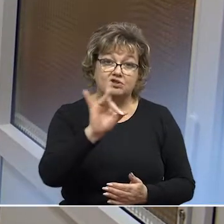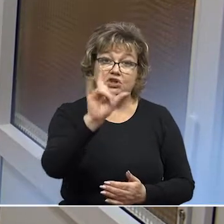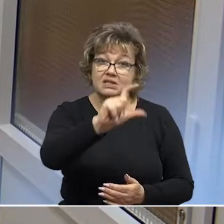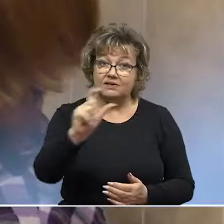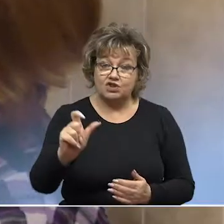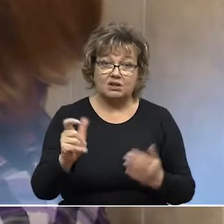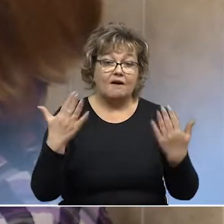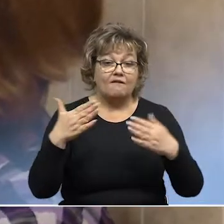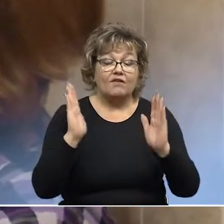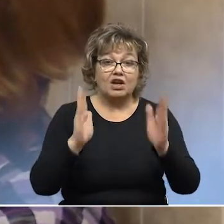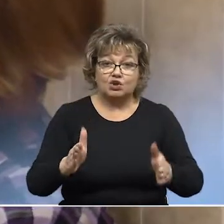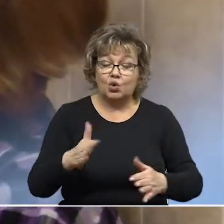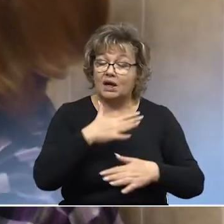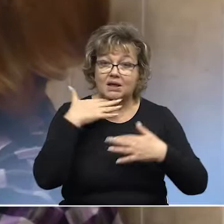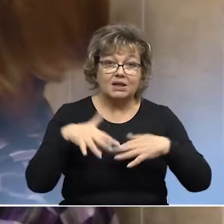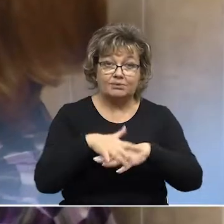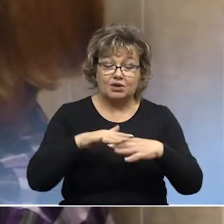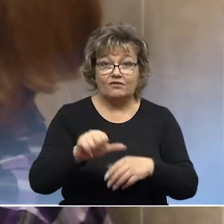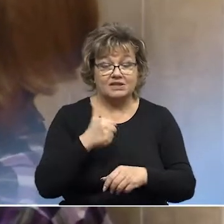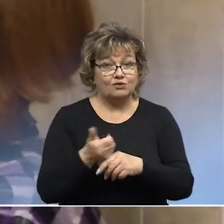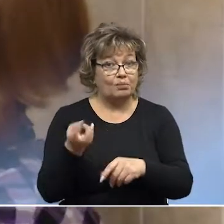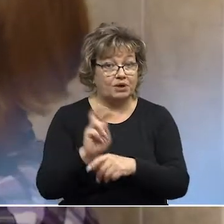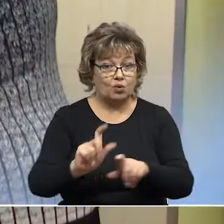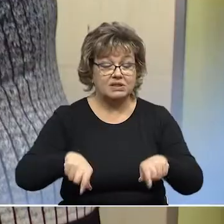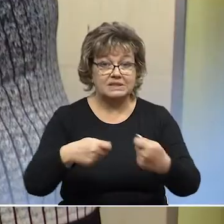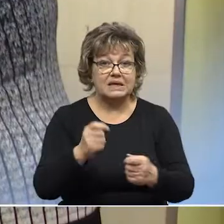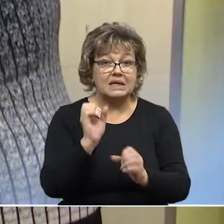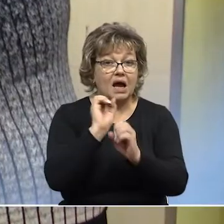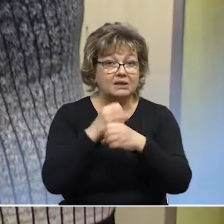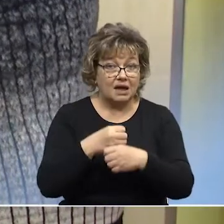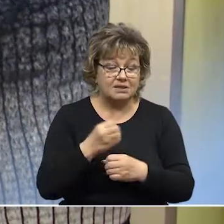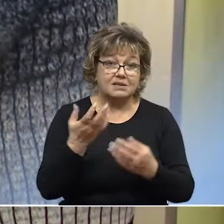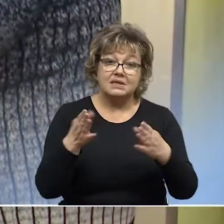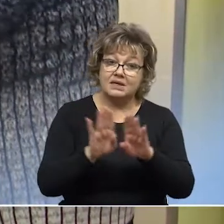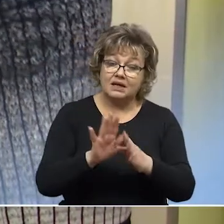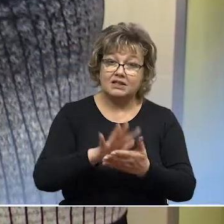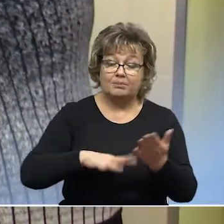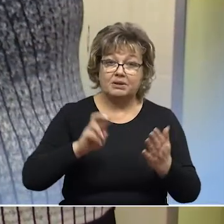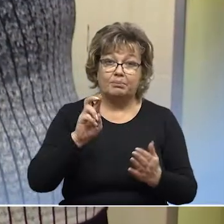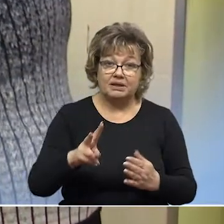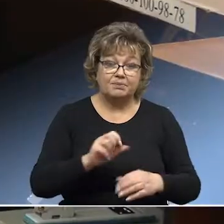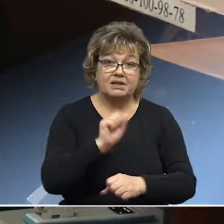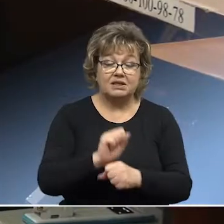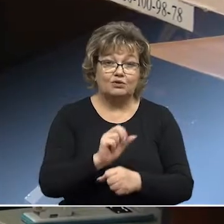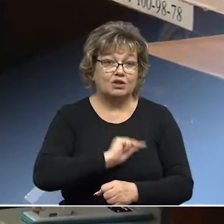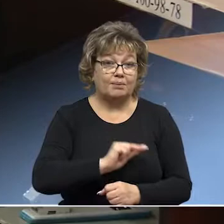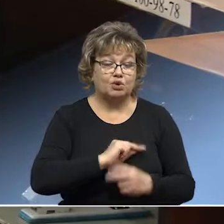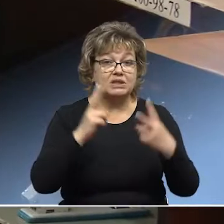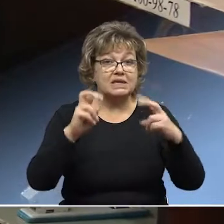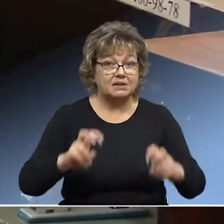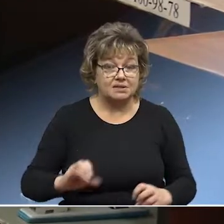тысяч ростовчан. В коридорах сейчас немноголюдно. В основном приходят сдать анализы и продлить или закрыть больничный. Приостановлена